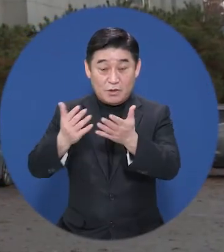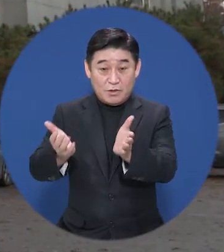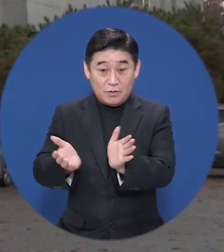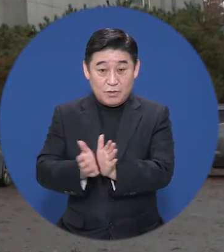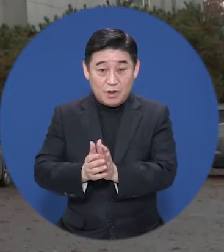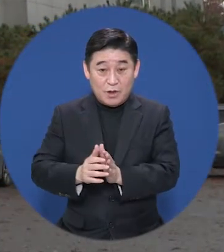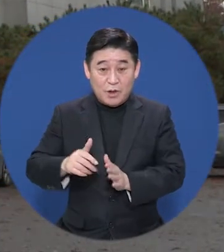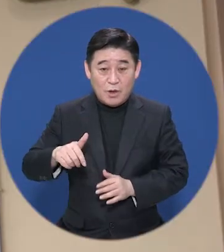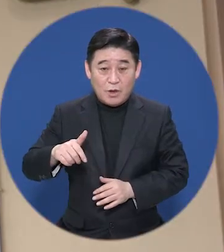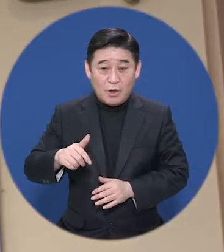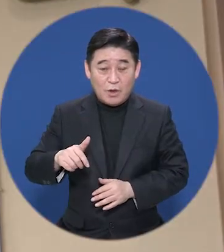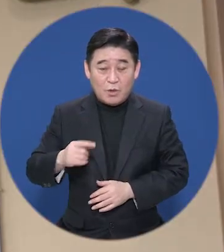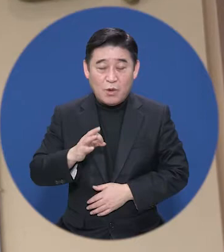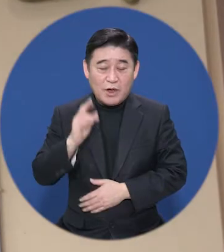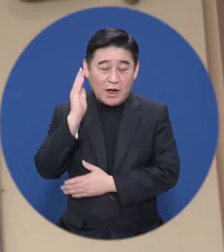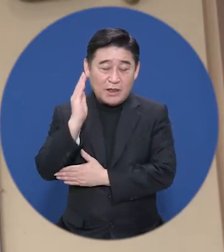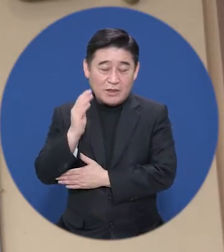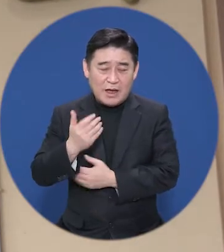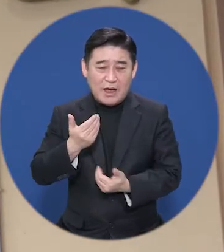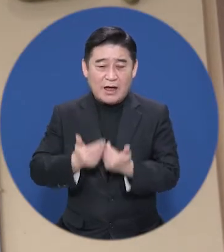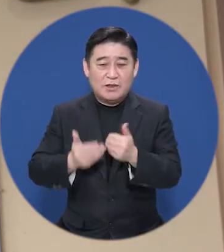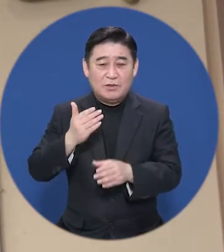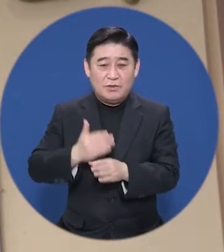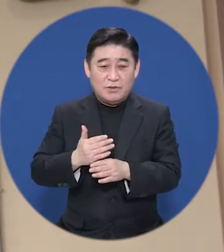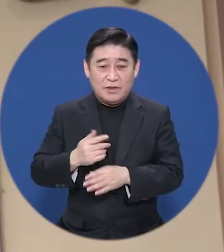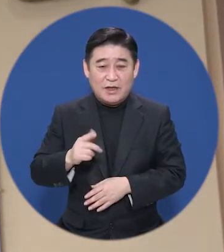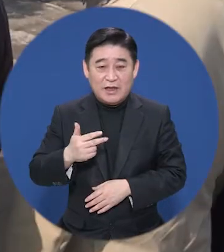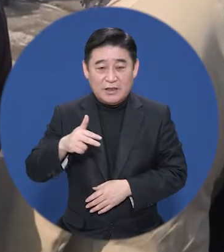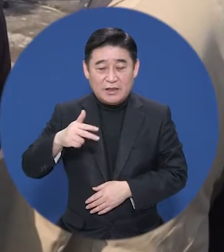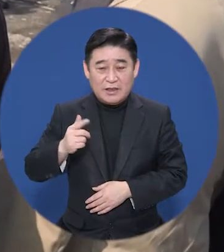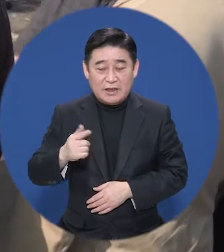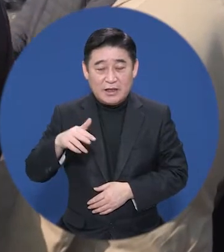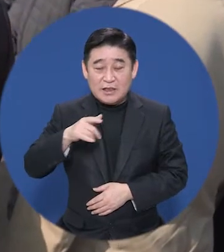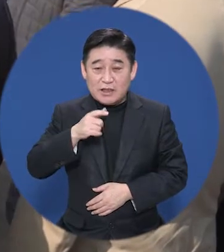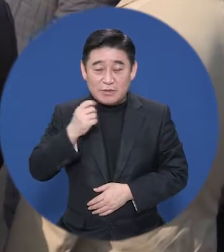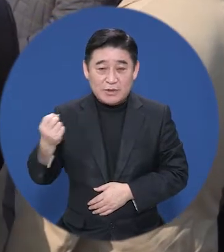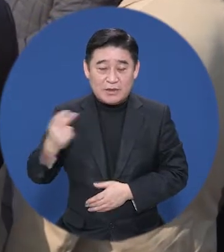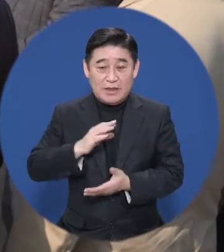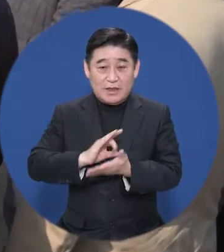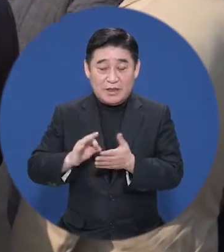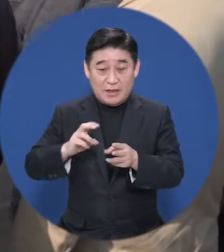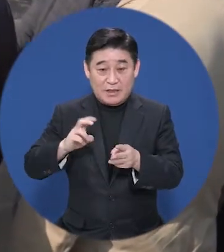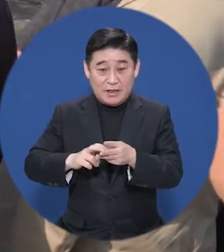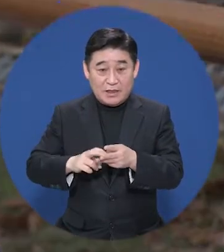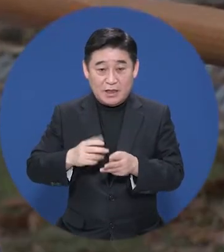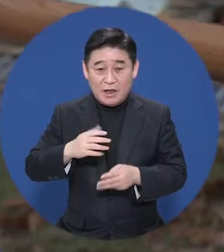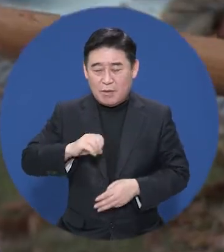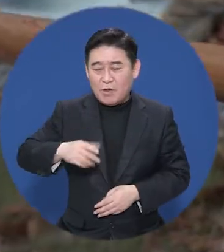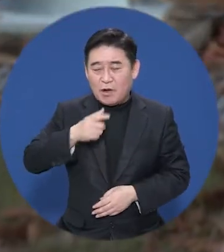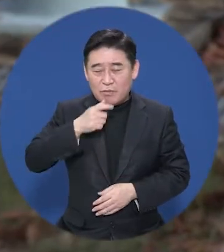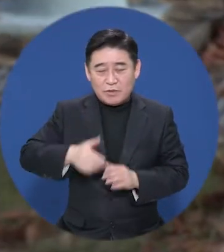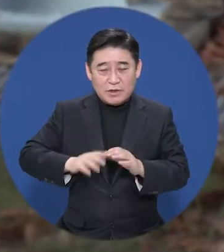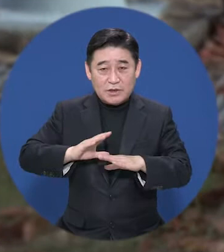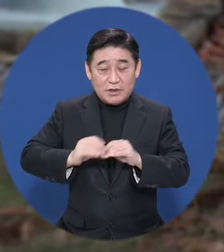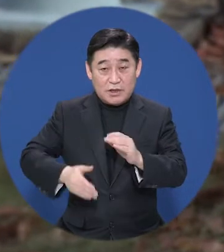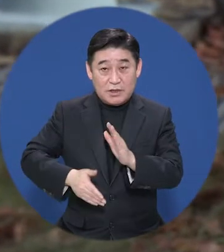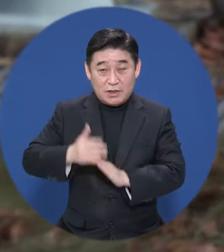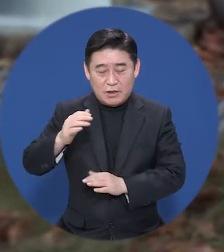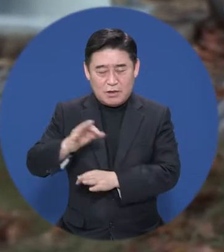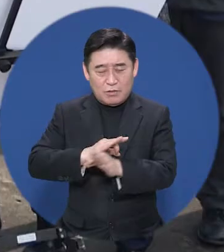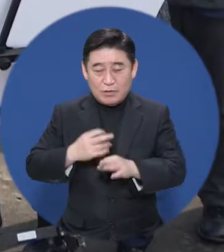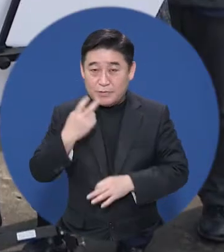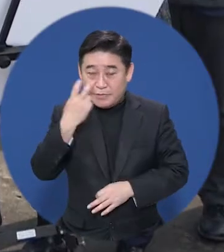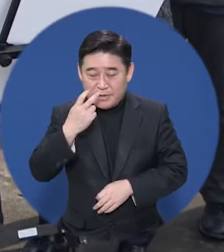도시안전건설위원회가 고양시와 갈등을 빚고 있는 난지 물재생센터를 방문해 하수처리시설 운영 관리 실태를 점검하는